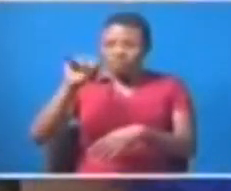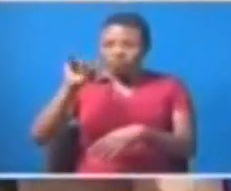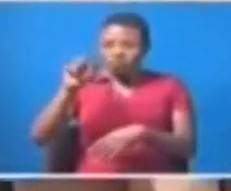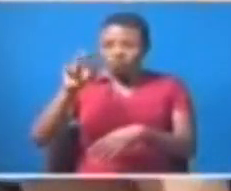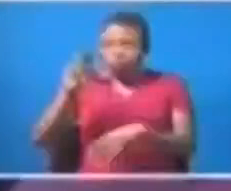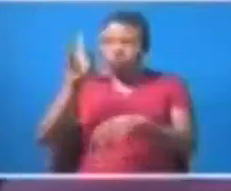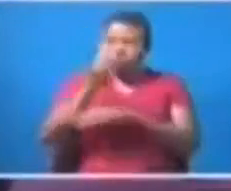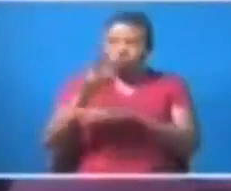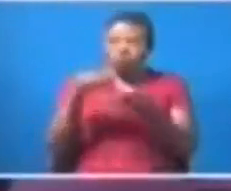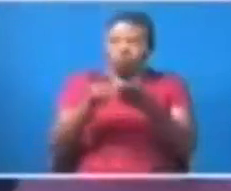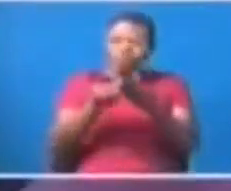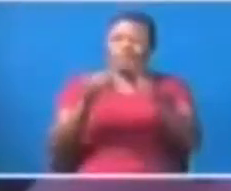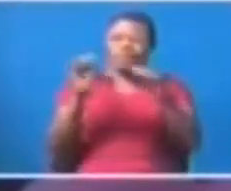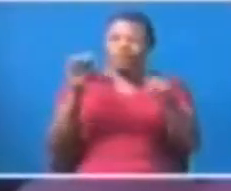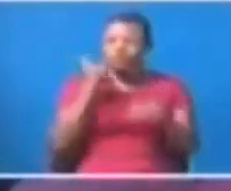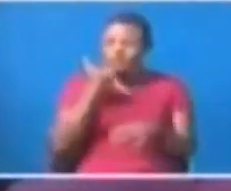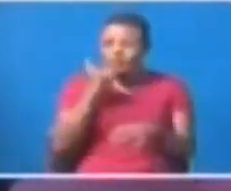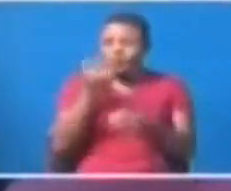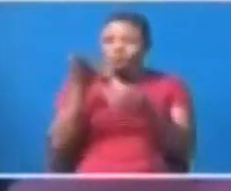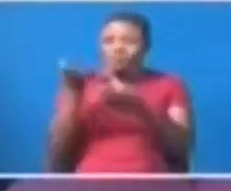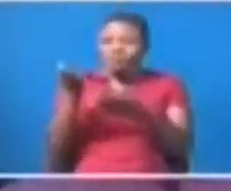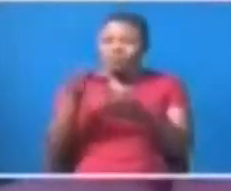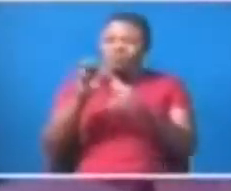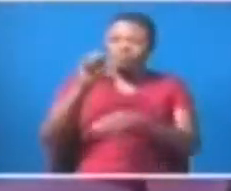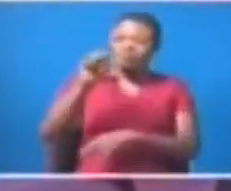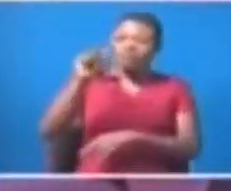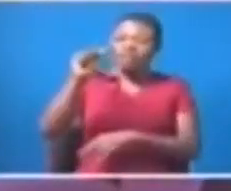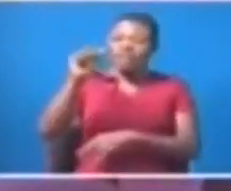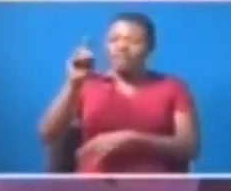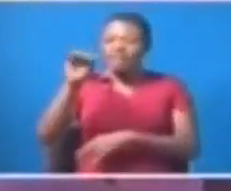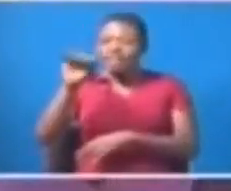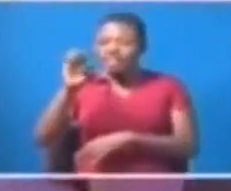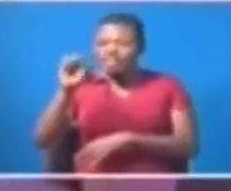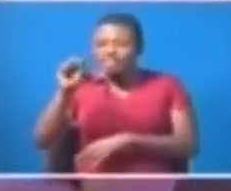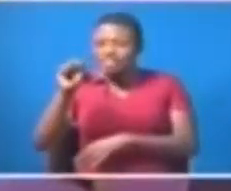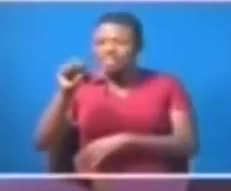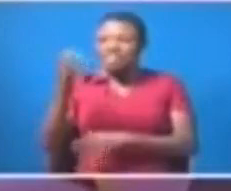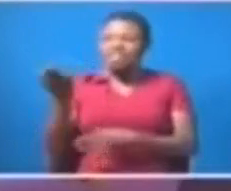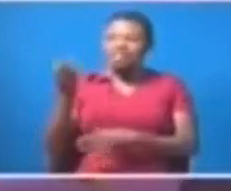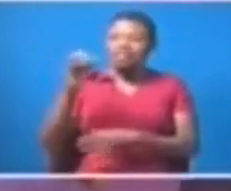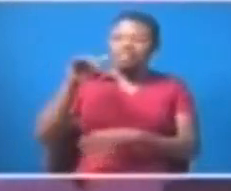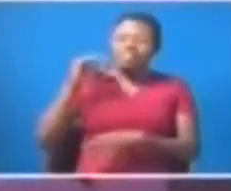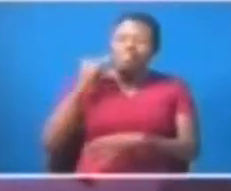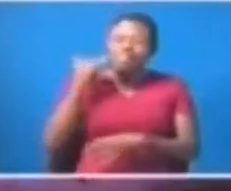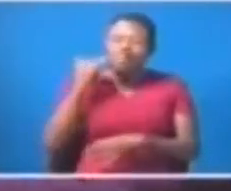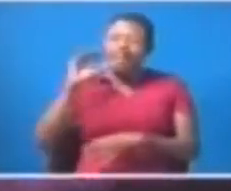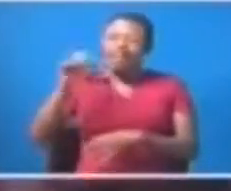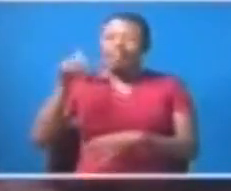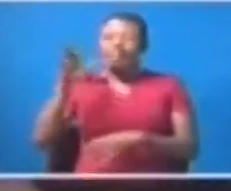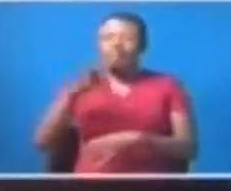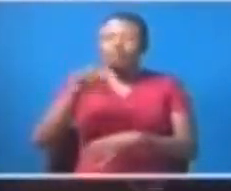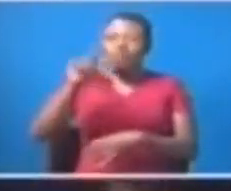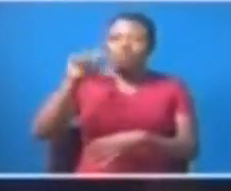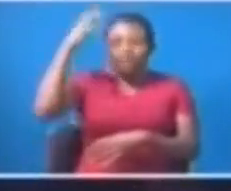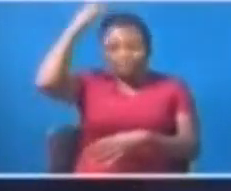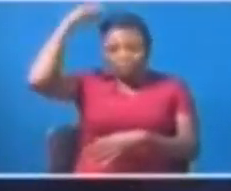hao wakijumuisha Gladys Wanga wa Homa Bay, Christina Ombaka wa Siaya, Rueida Obo wa Lamu, Fatma Gedi wa